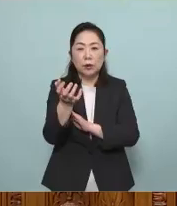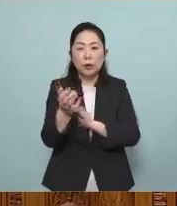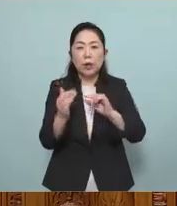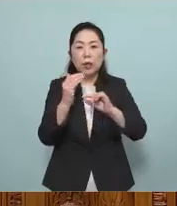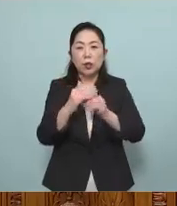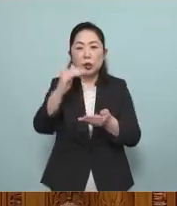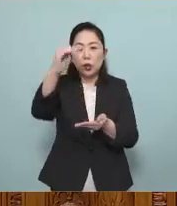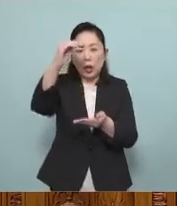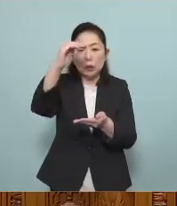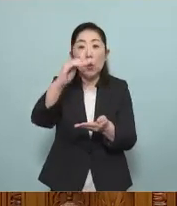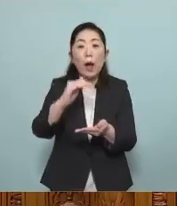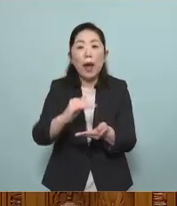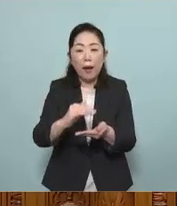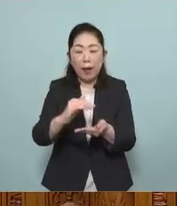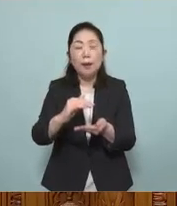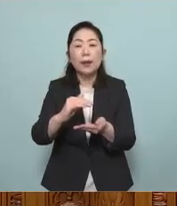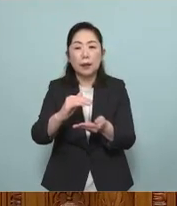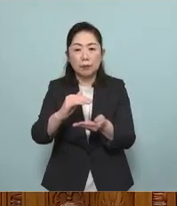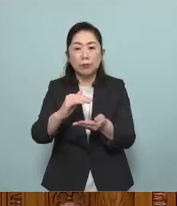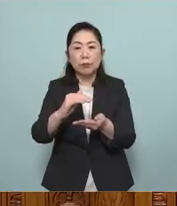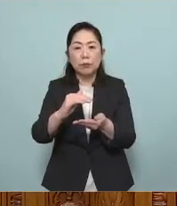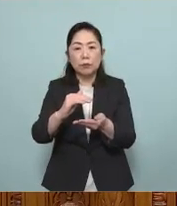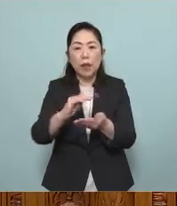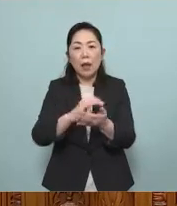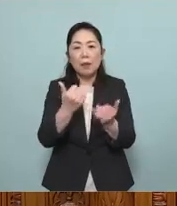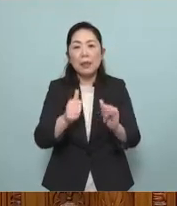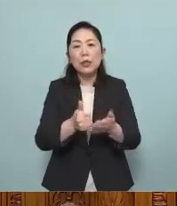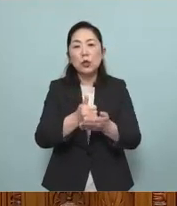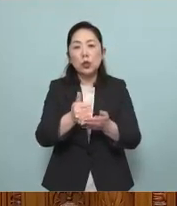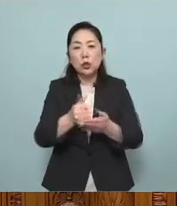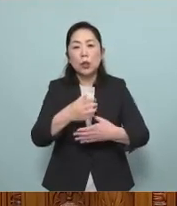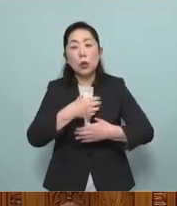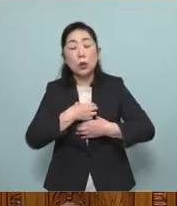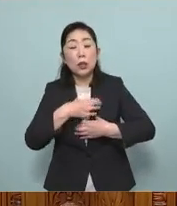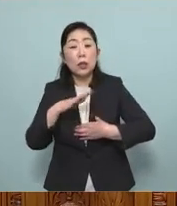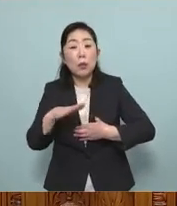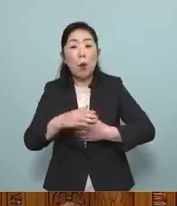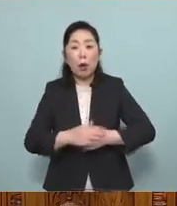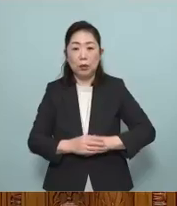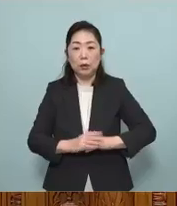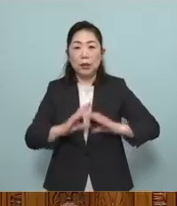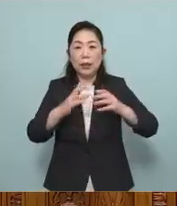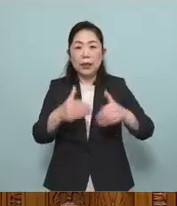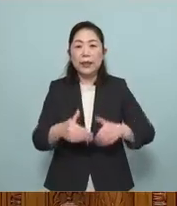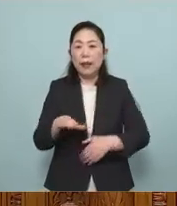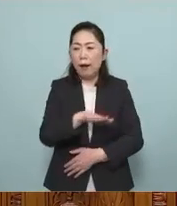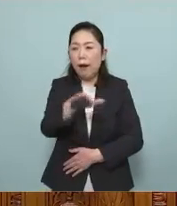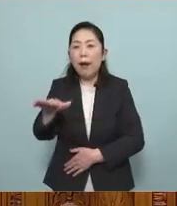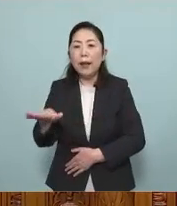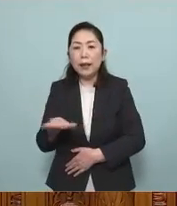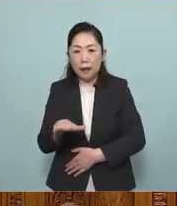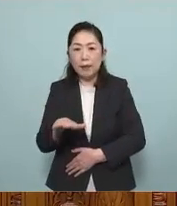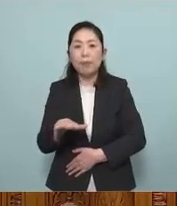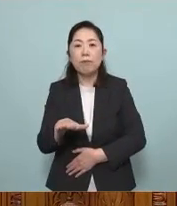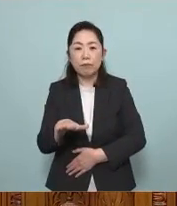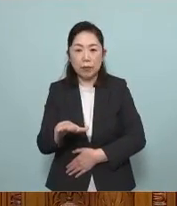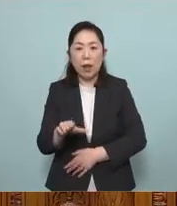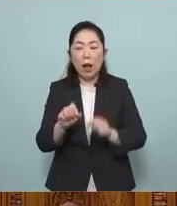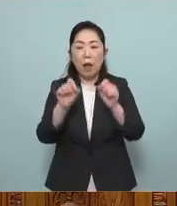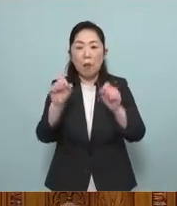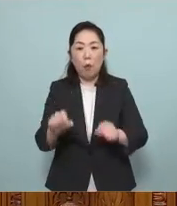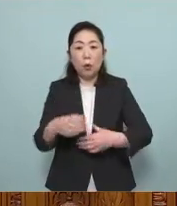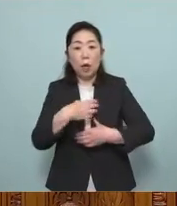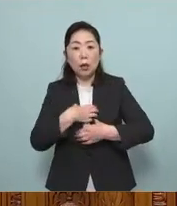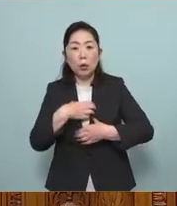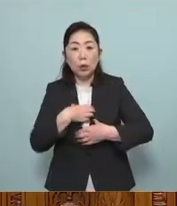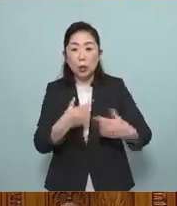衰退がもたらした健全な民主主義の危機、世界でこうした問題への危機感が高まってい